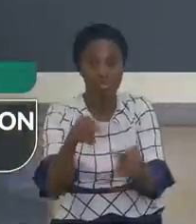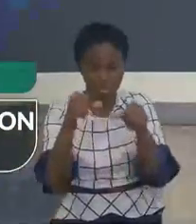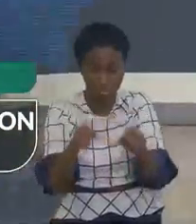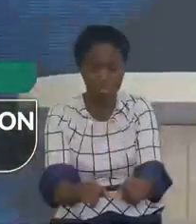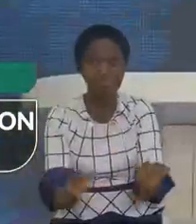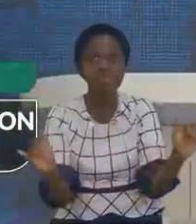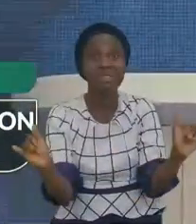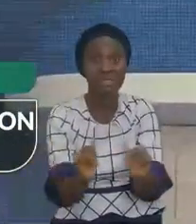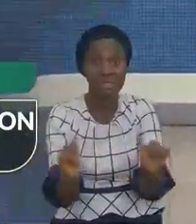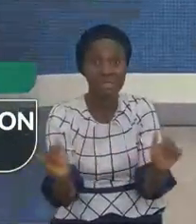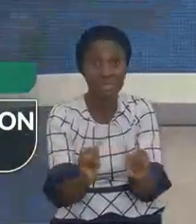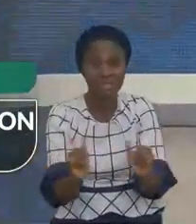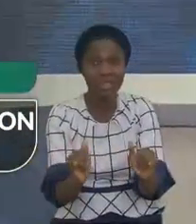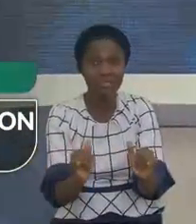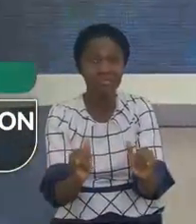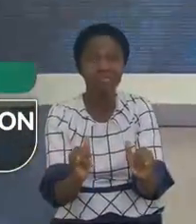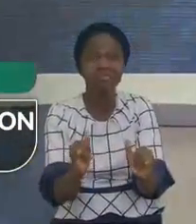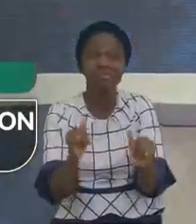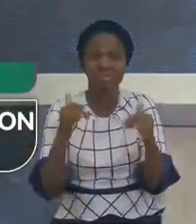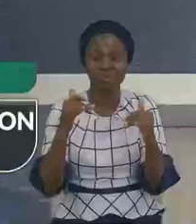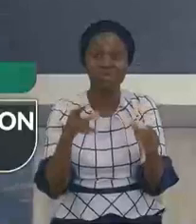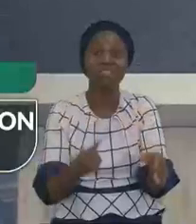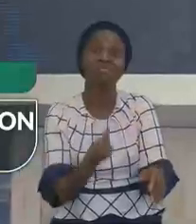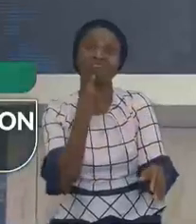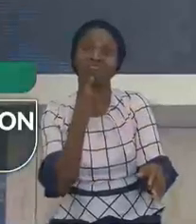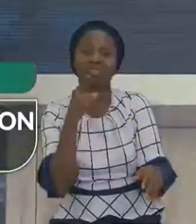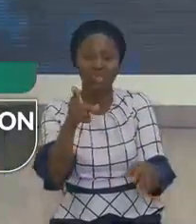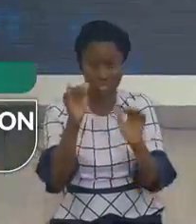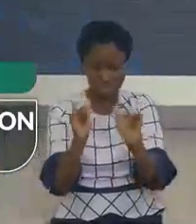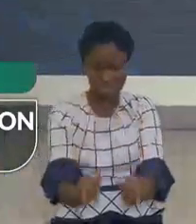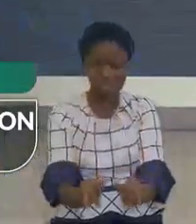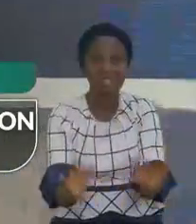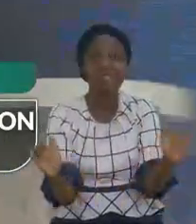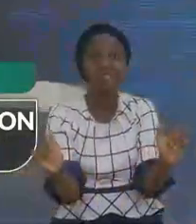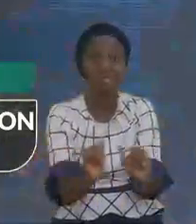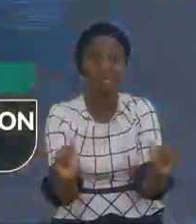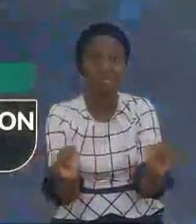déceptions. Tu es resté dans le même lieu longtemps.